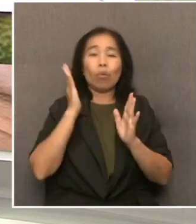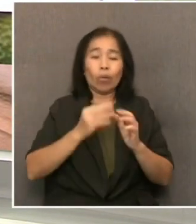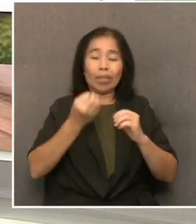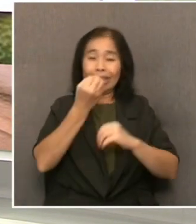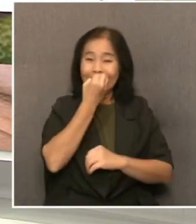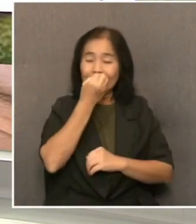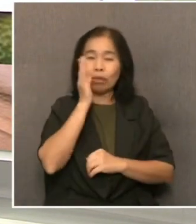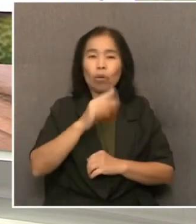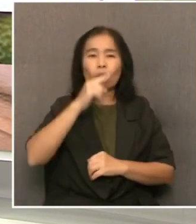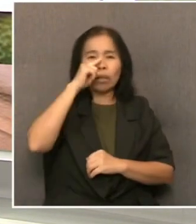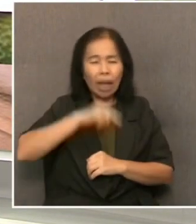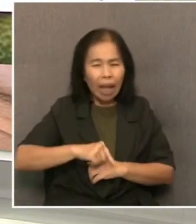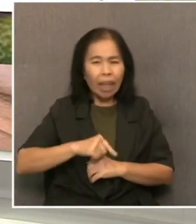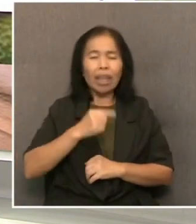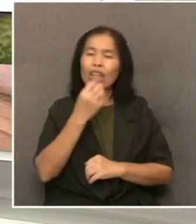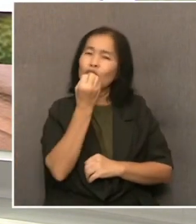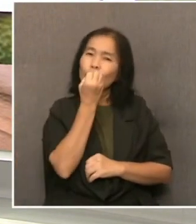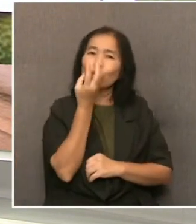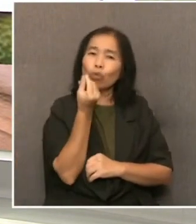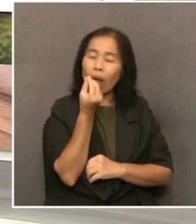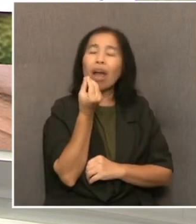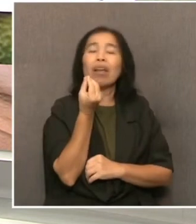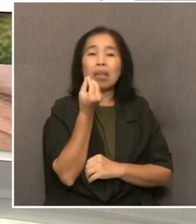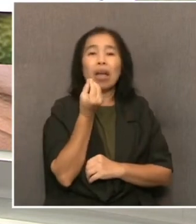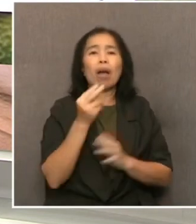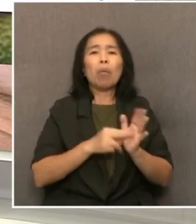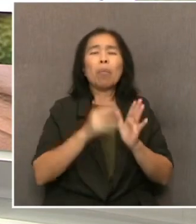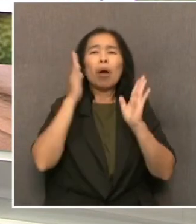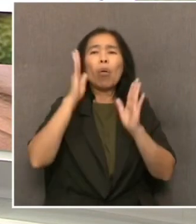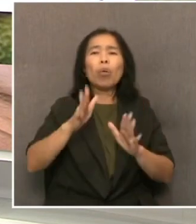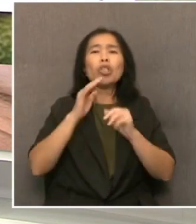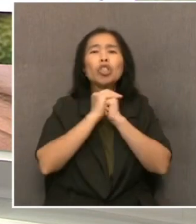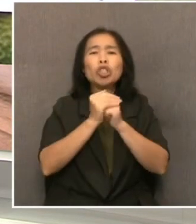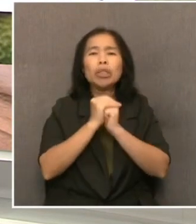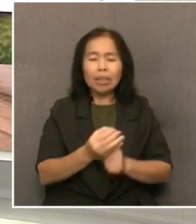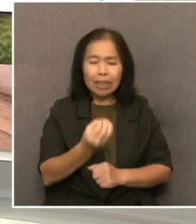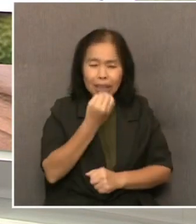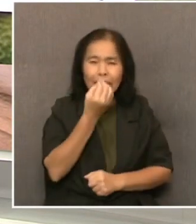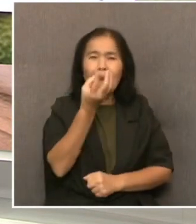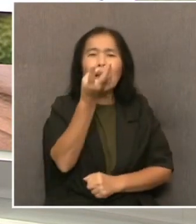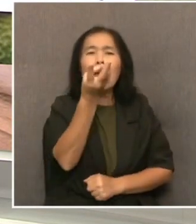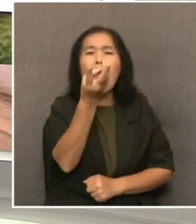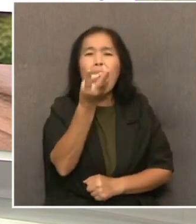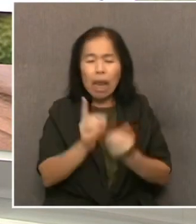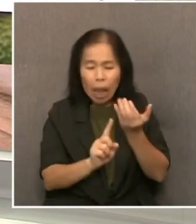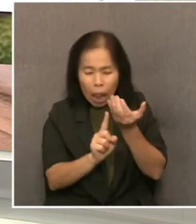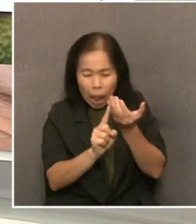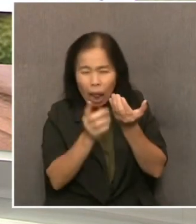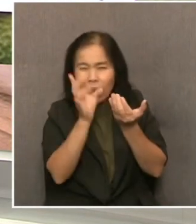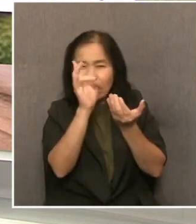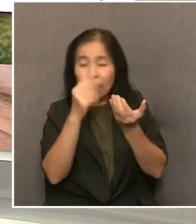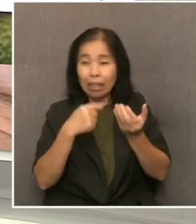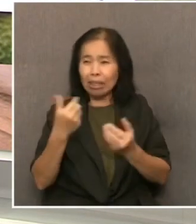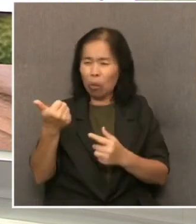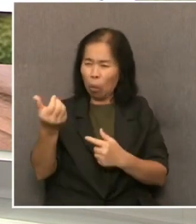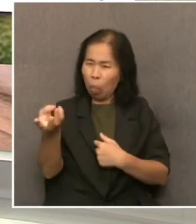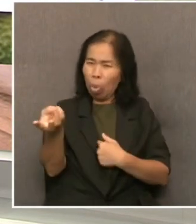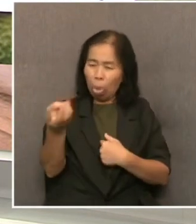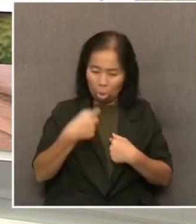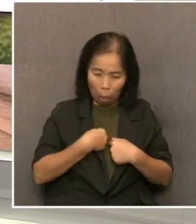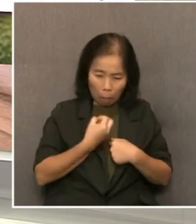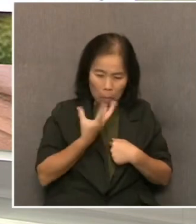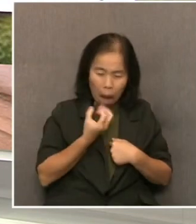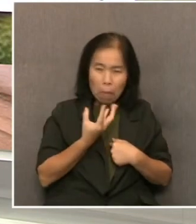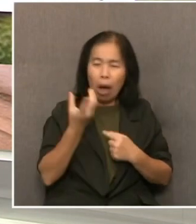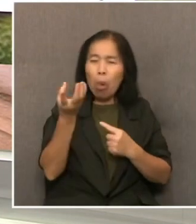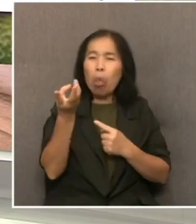ปีเท่าไหร่คุณผู้ชมดูตัวเลขประมาณ 7ขีดเท่านั้นค่ะไม่ถึงโลเลยนะคะน้อยกว่าดิฉันเีกนะคะคาดการแนวโน้ม